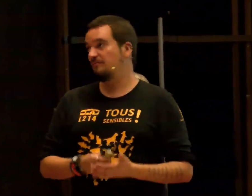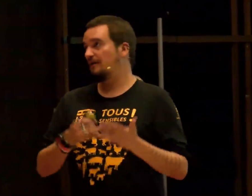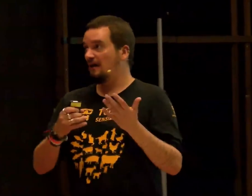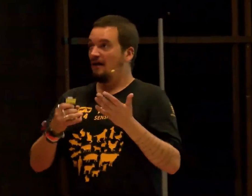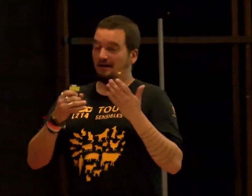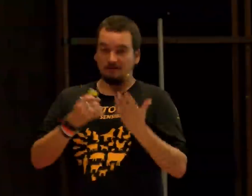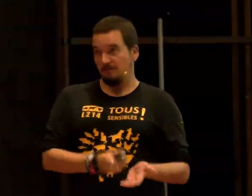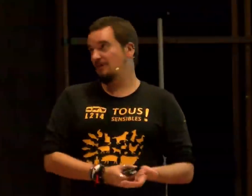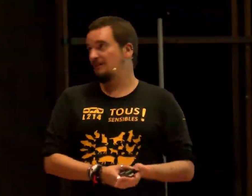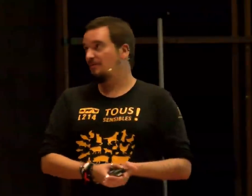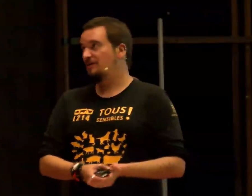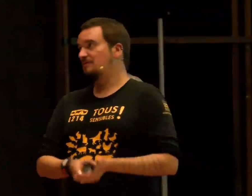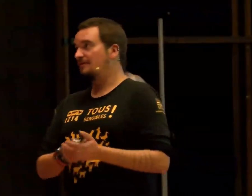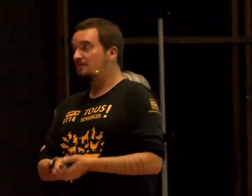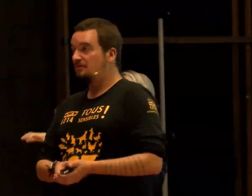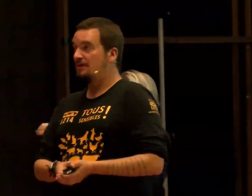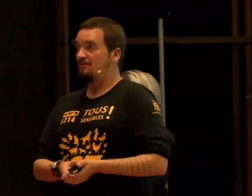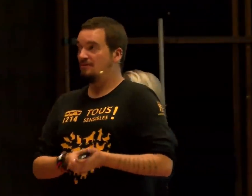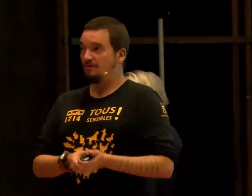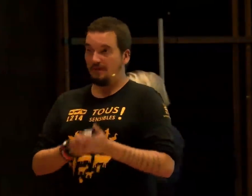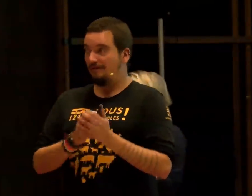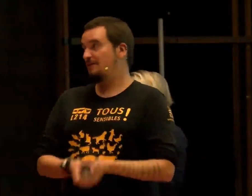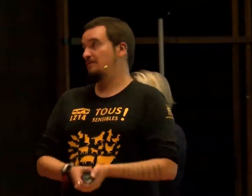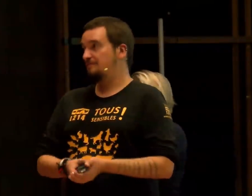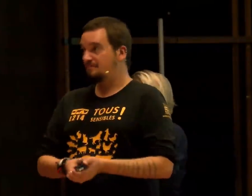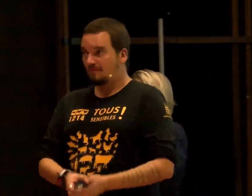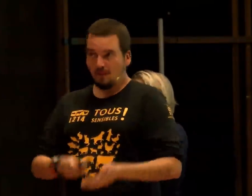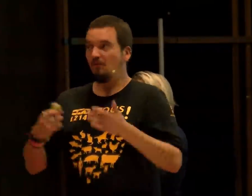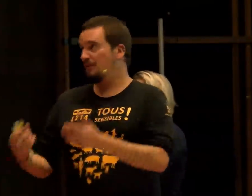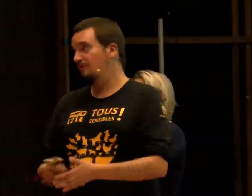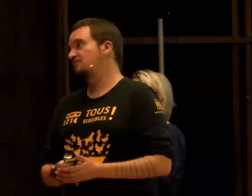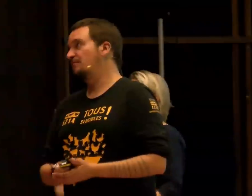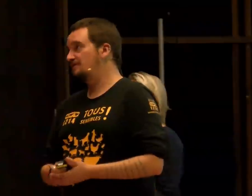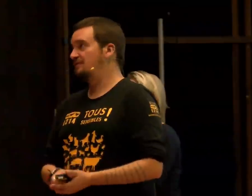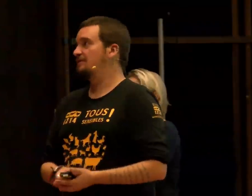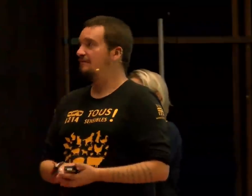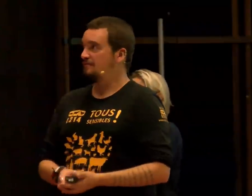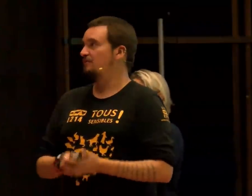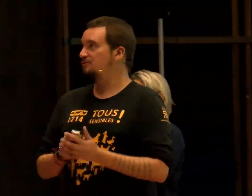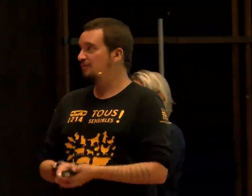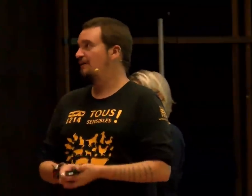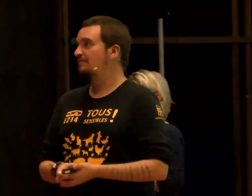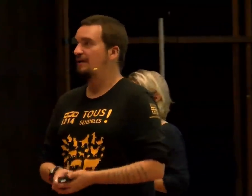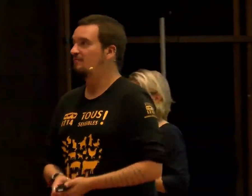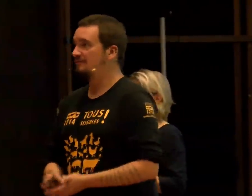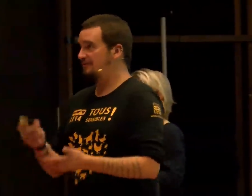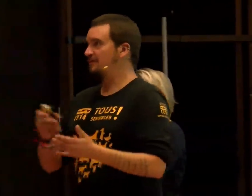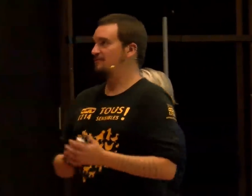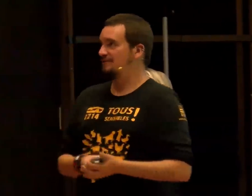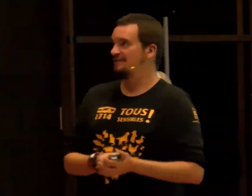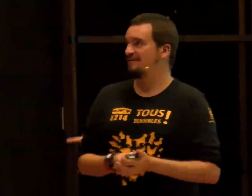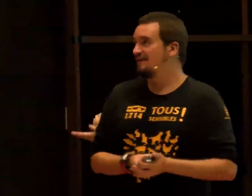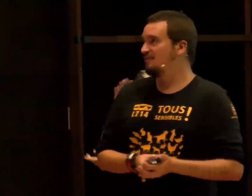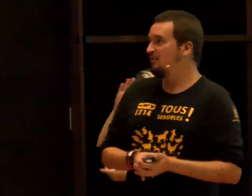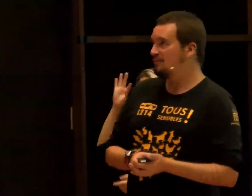de pouvoir être comme récemment, par exemple, il y avait le sommet de l'élevage. On a pu être sur place aussi, on a une super équipe à Clermont-Ferrand, d'ailleurs,